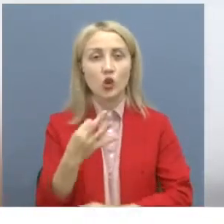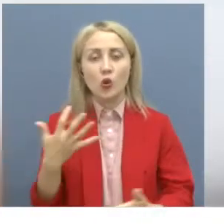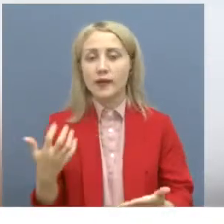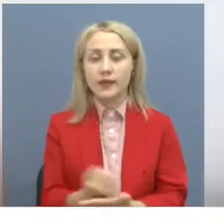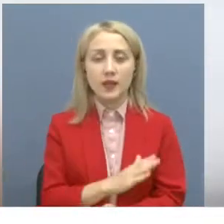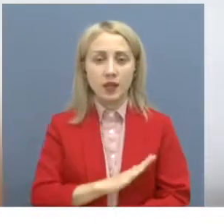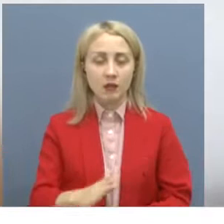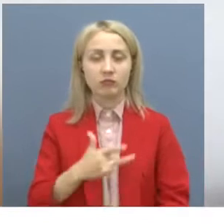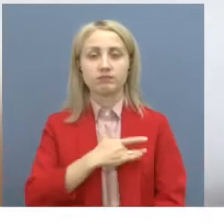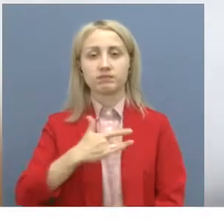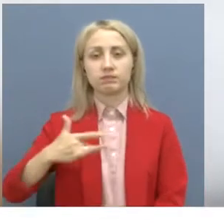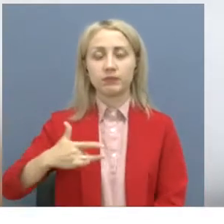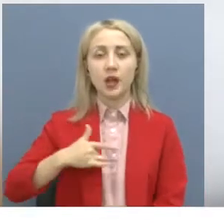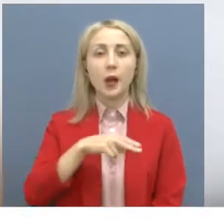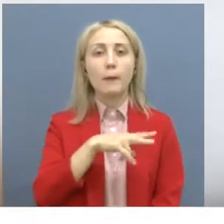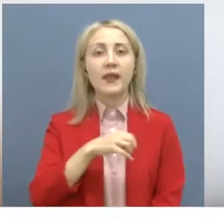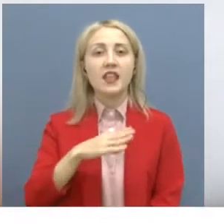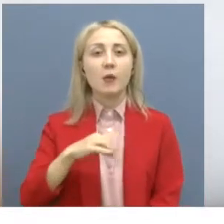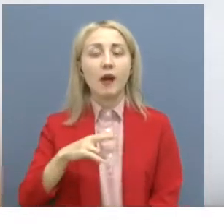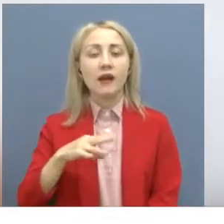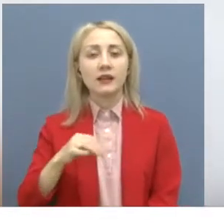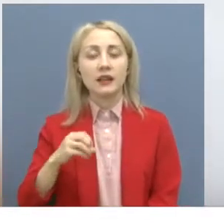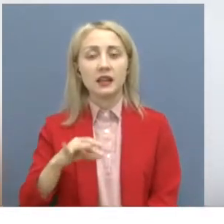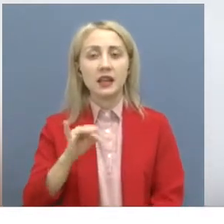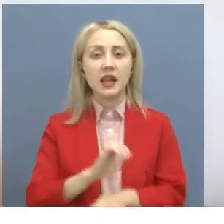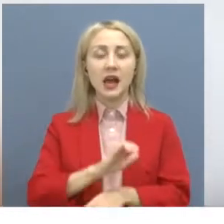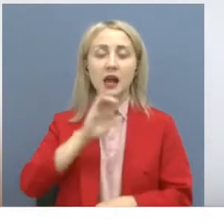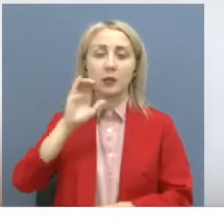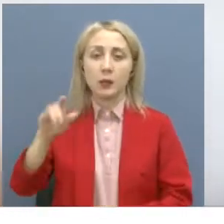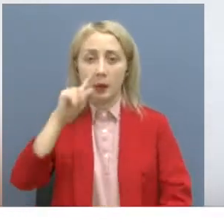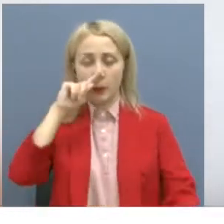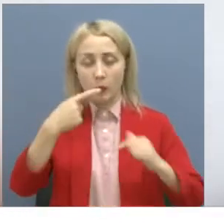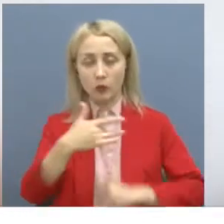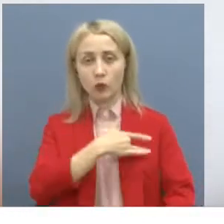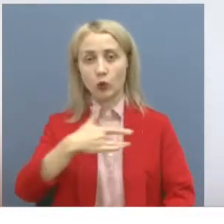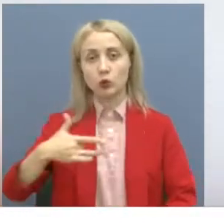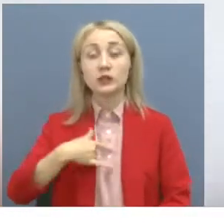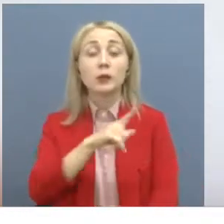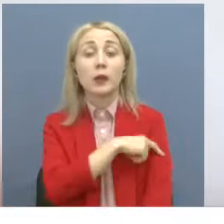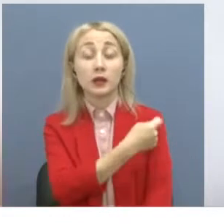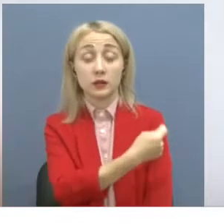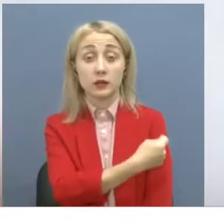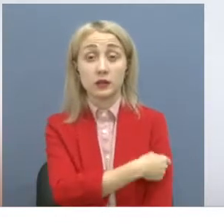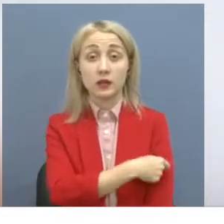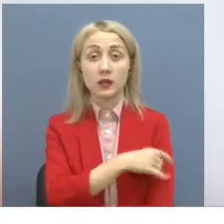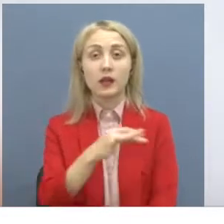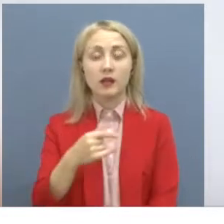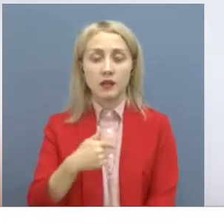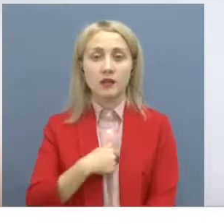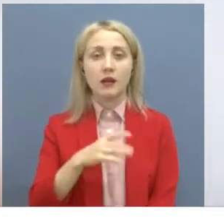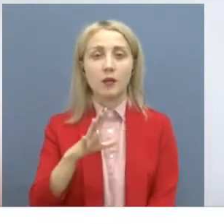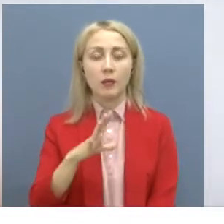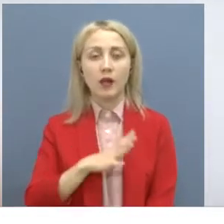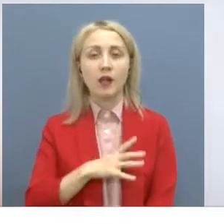Мынандай ауыр кезеңде дәрігерлердің өз жұмысына аса жауапты қарағанына риза болдым. Індетпен күресіп жүрген ақхалатты жандардың дені сау болып,